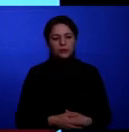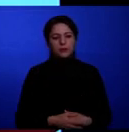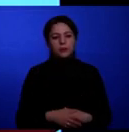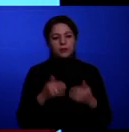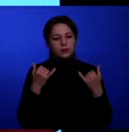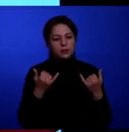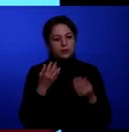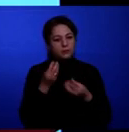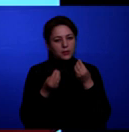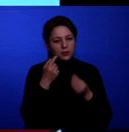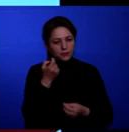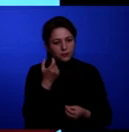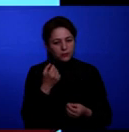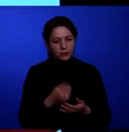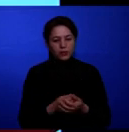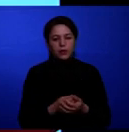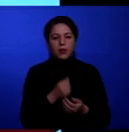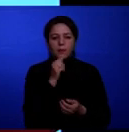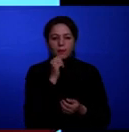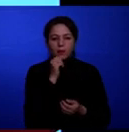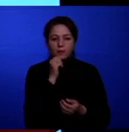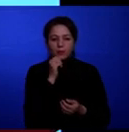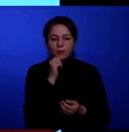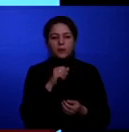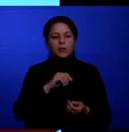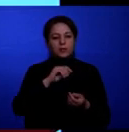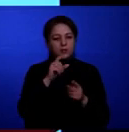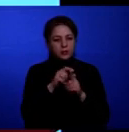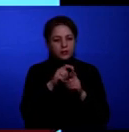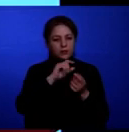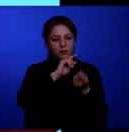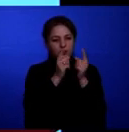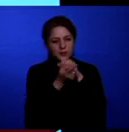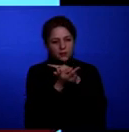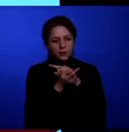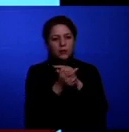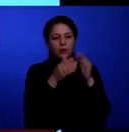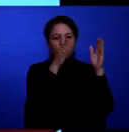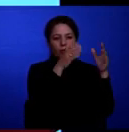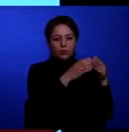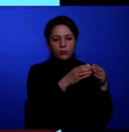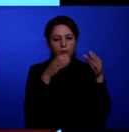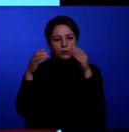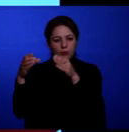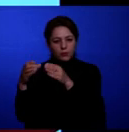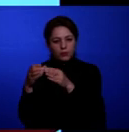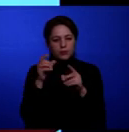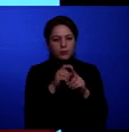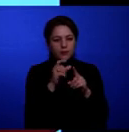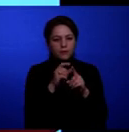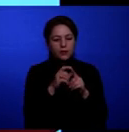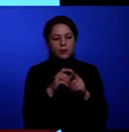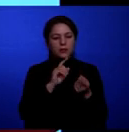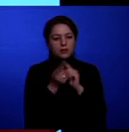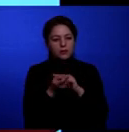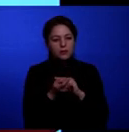поиграем давайте попробуем заменить слова первой группы на слова второй группы а это